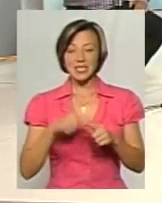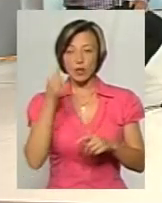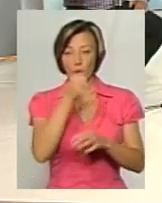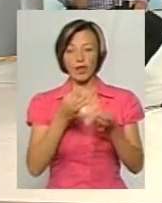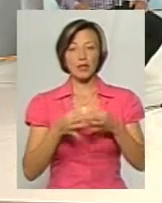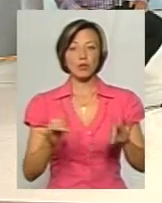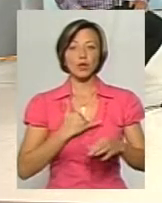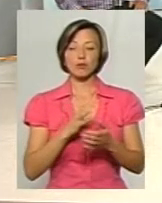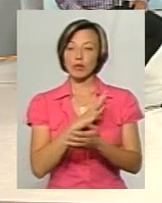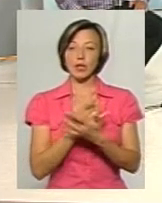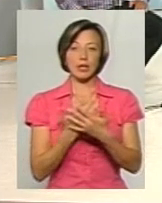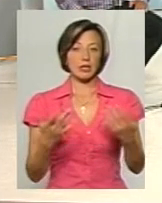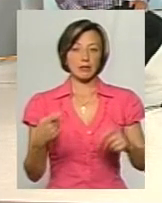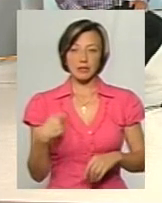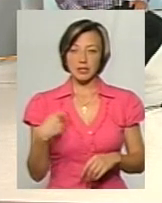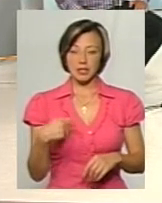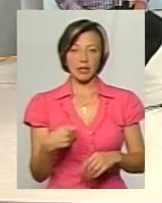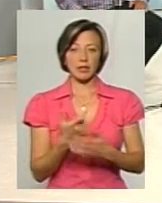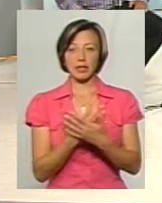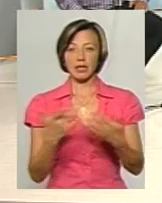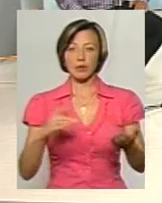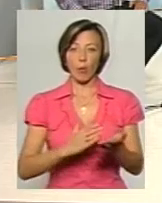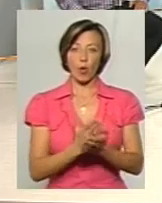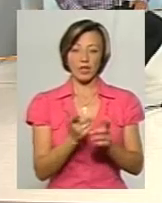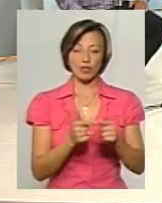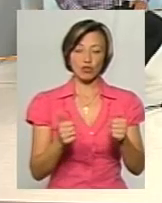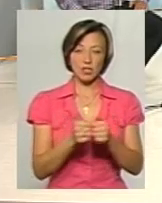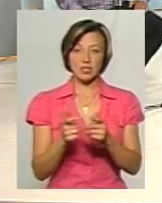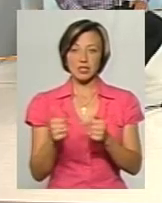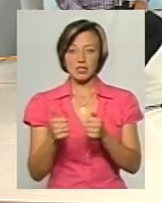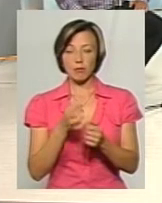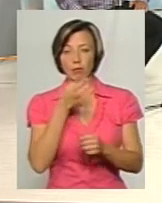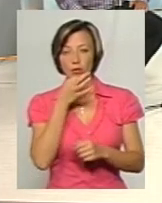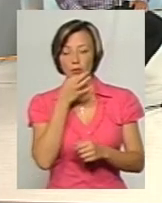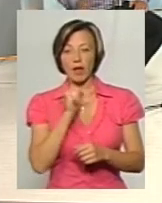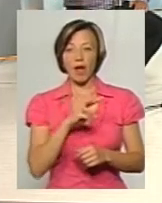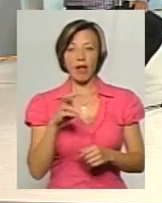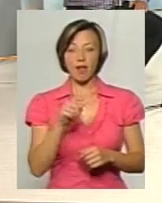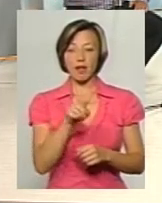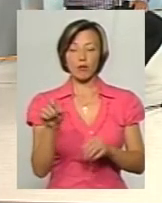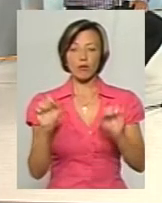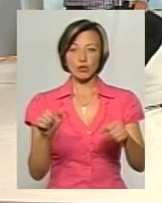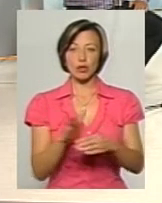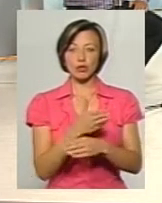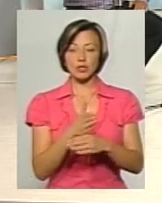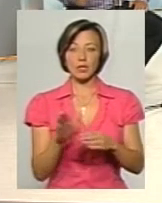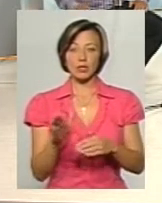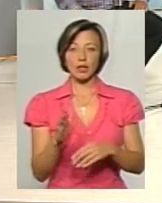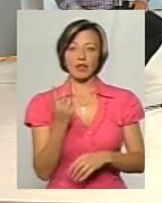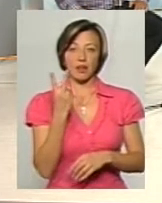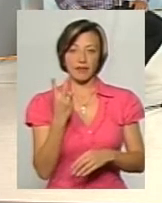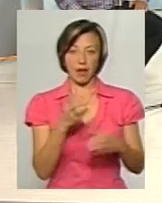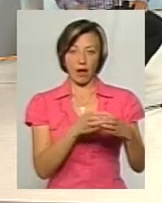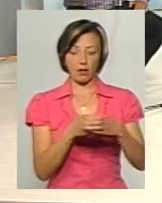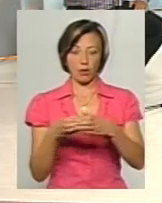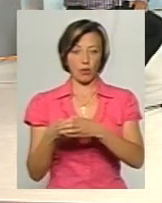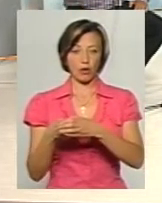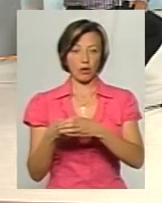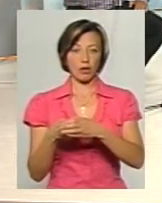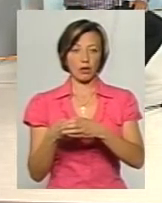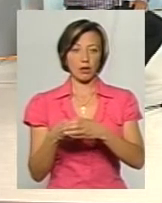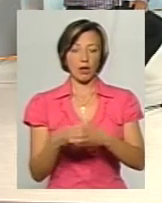були різні президенти, різних політичних сил, різних уподобань, але їх можна розділити всього-навсього на дві категорії.